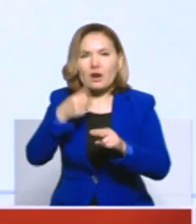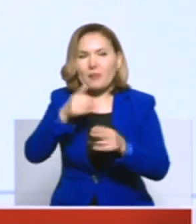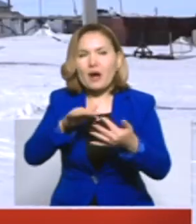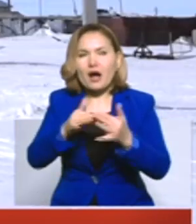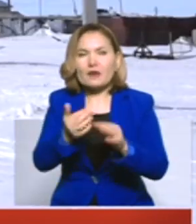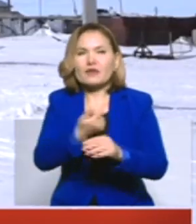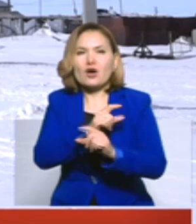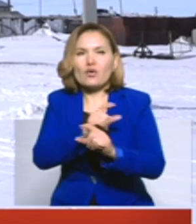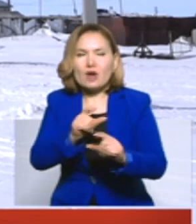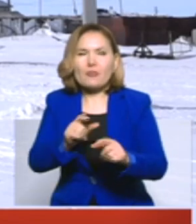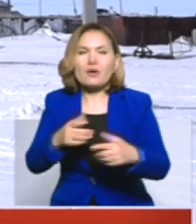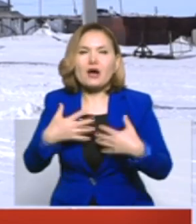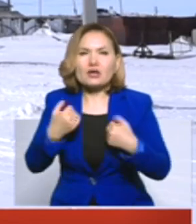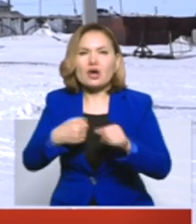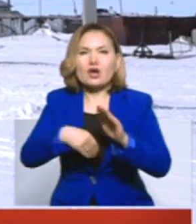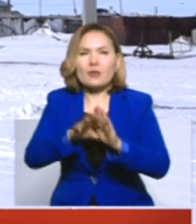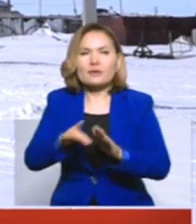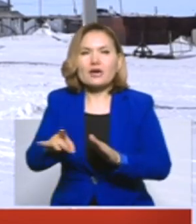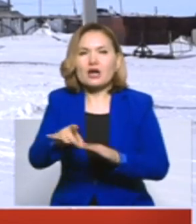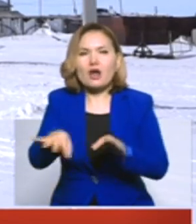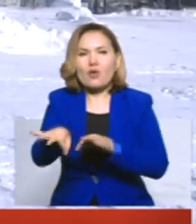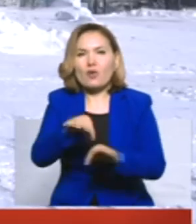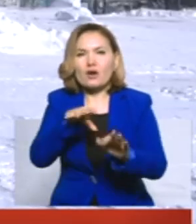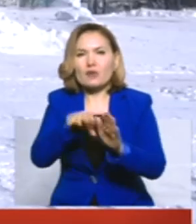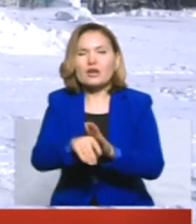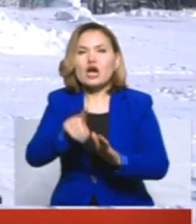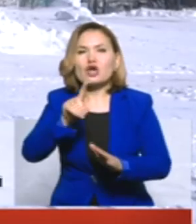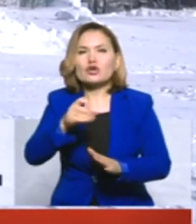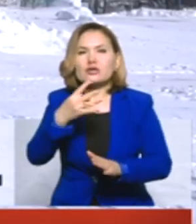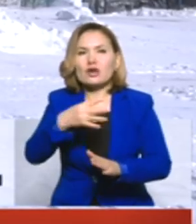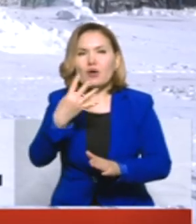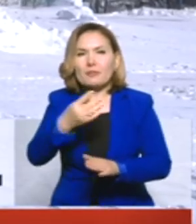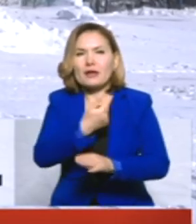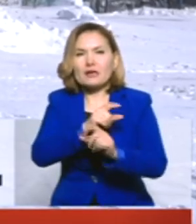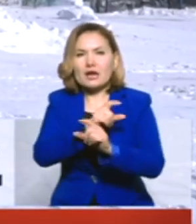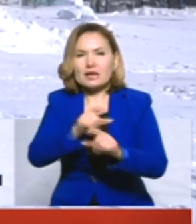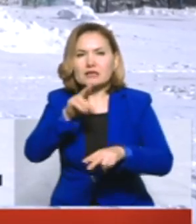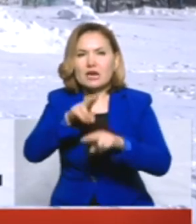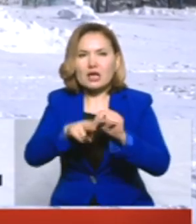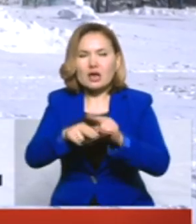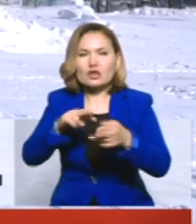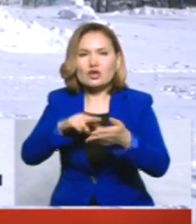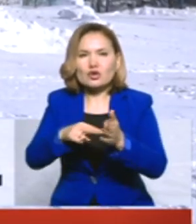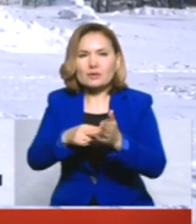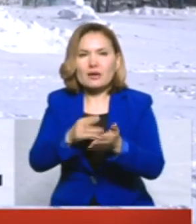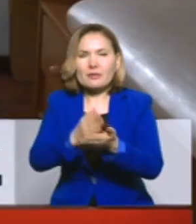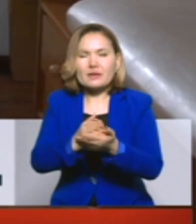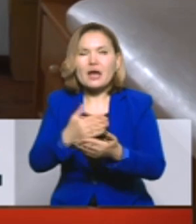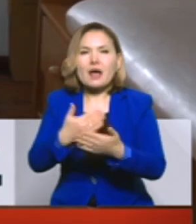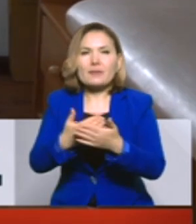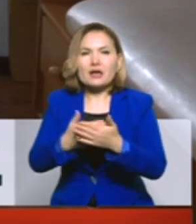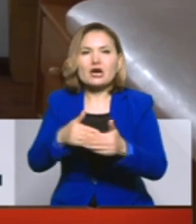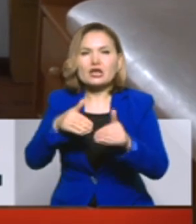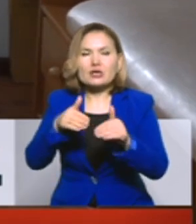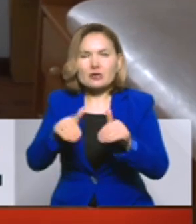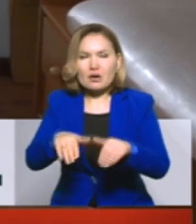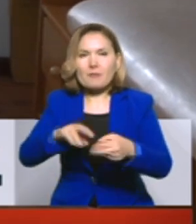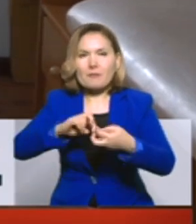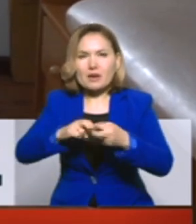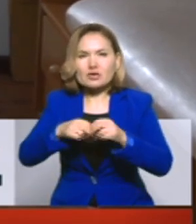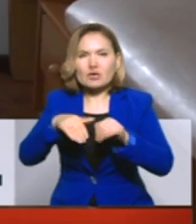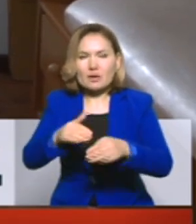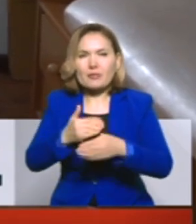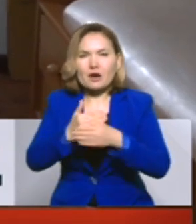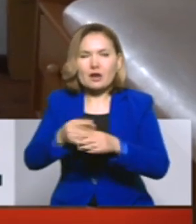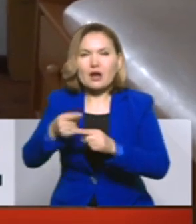денсаулық сақтауды жақсарту республикалық жобасы аясында 144 медициналық нысан салу жоспарланған. Мәселені шешуге кәсіпкерлер де